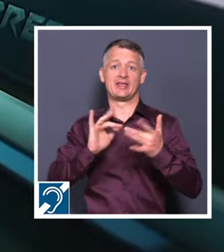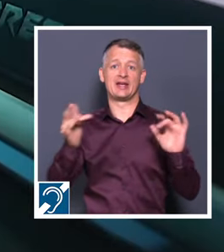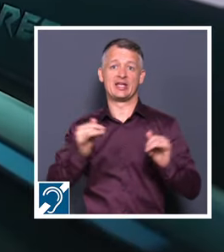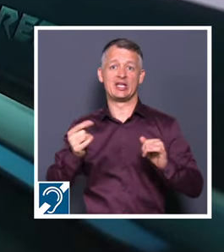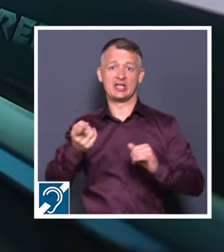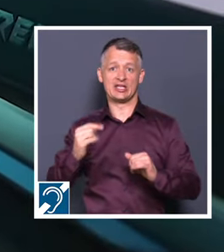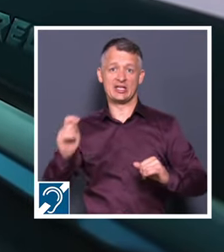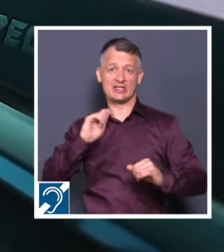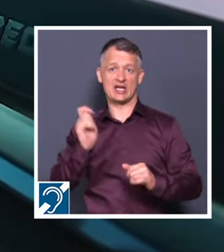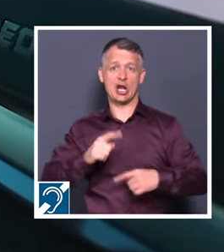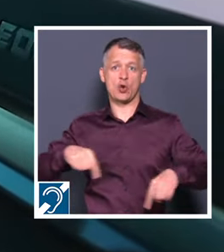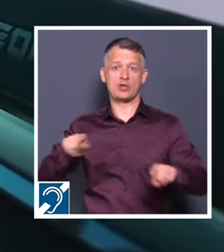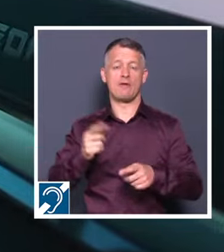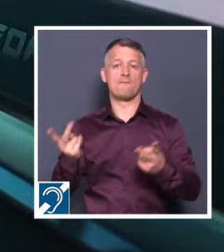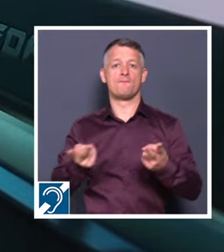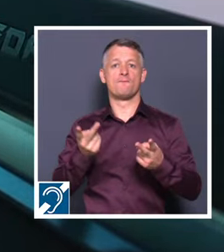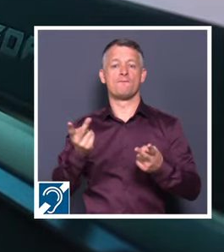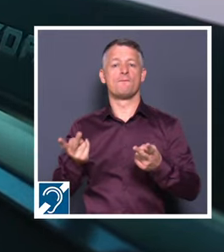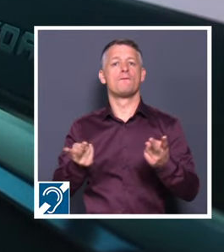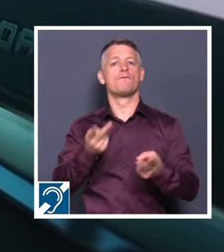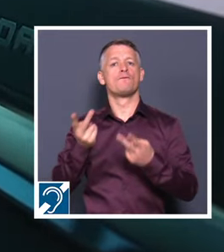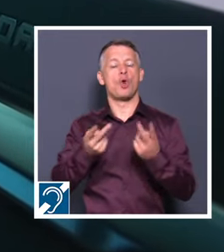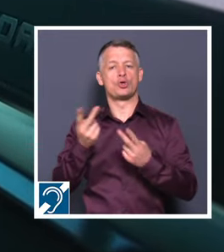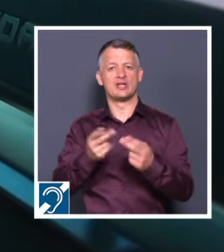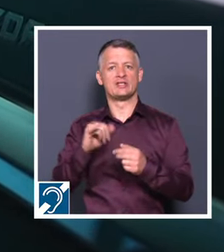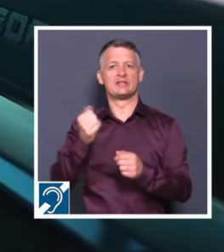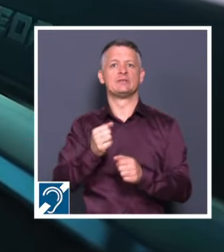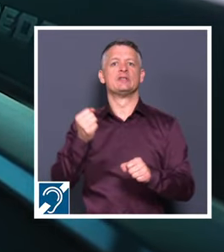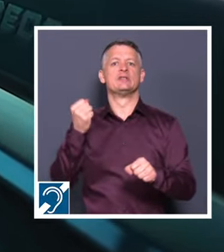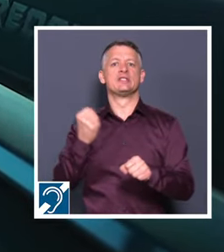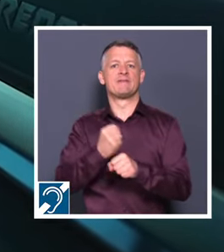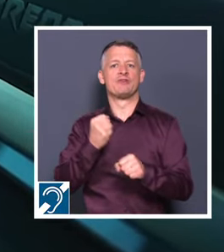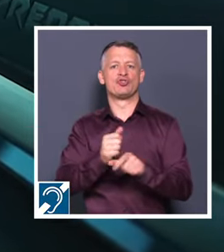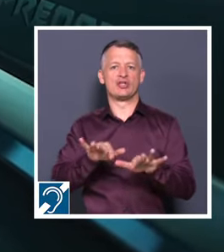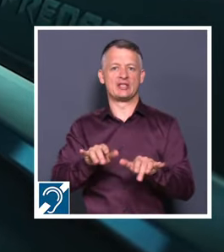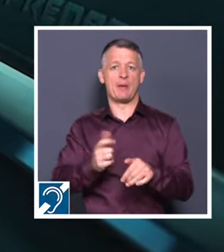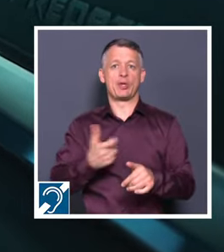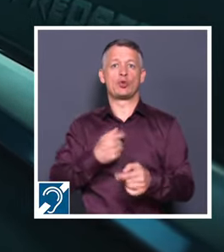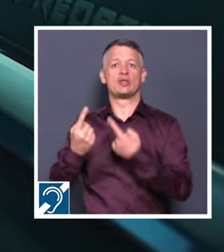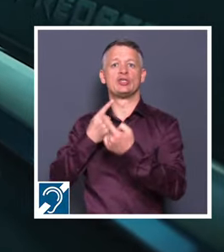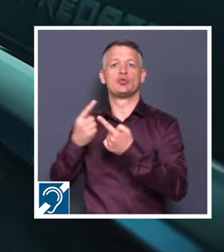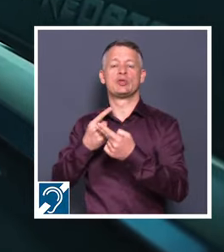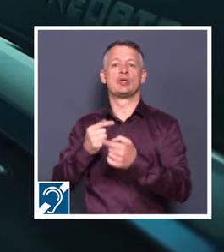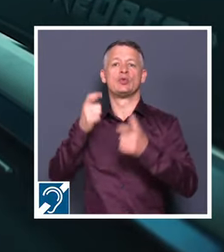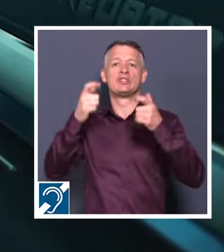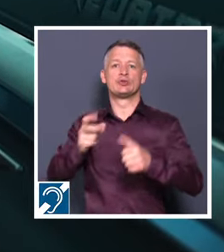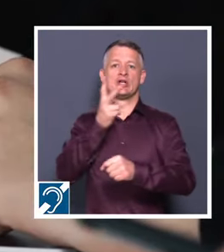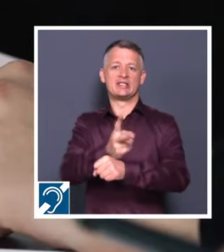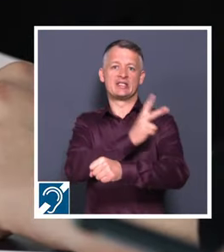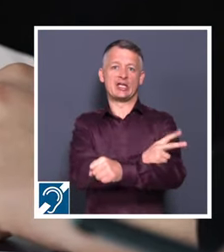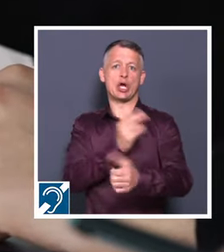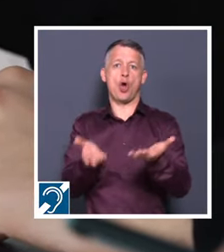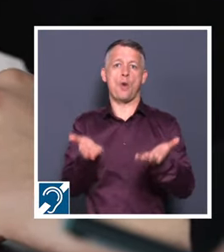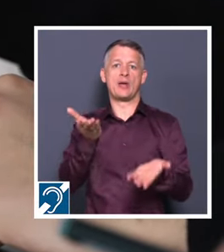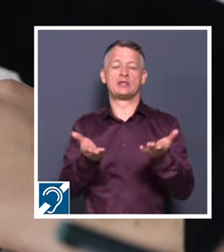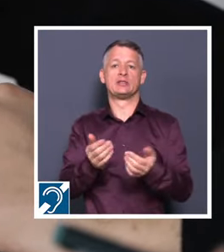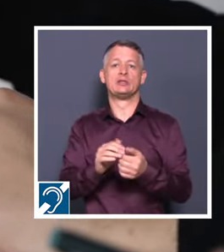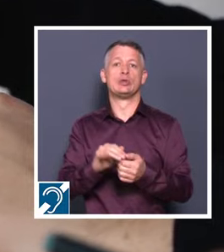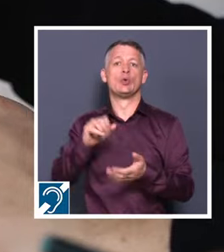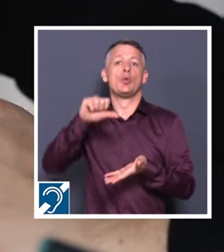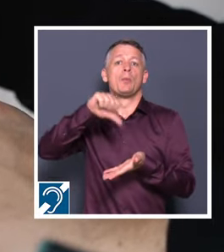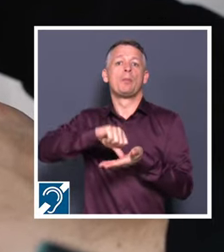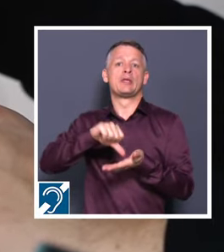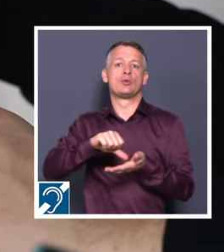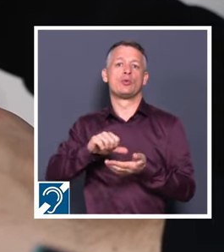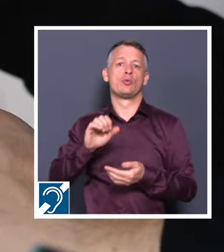din țara noastră folosesc servicii digitalizate ca să discute cu instituțiile statului, în comparație cu media Uniunii